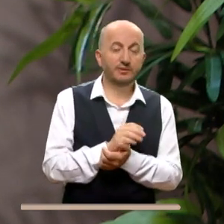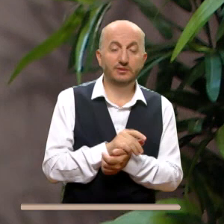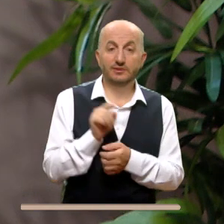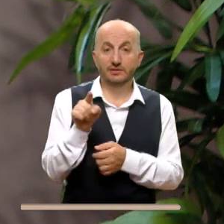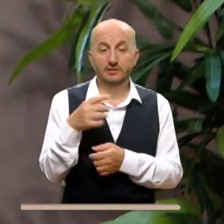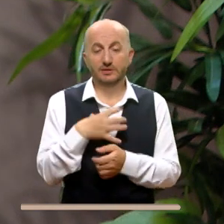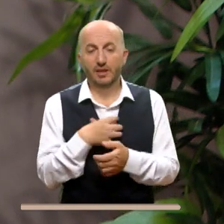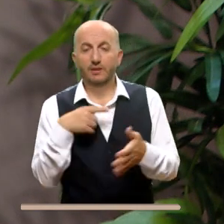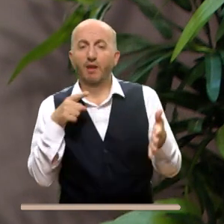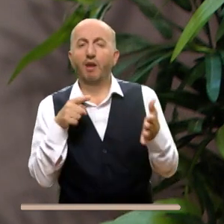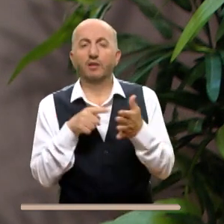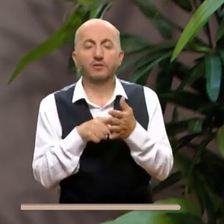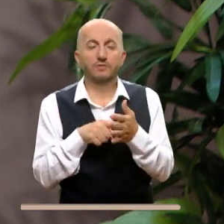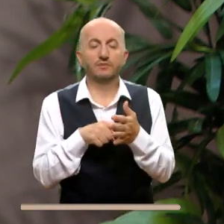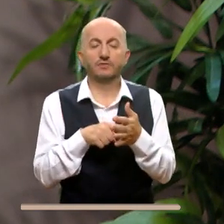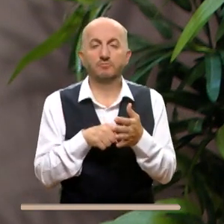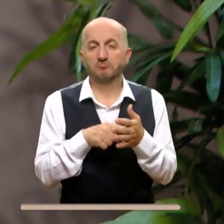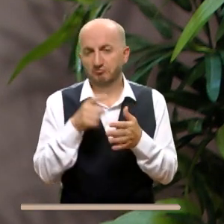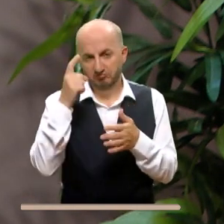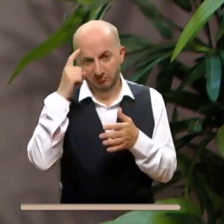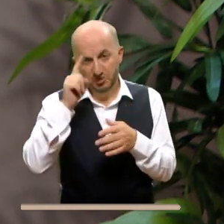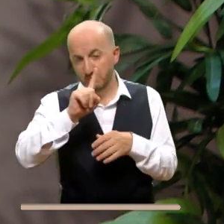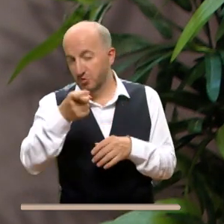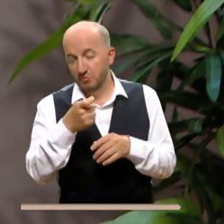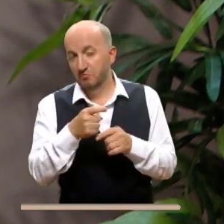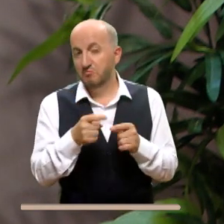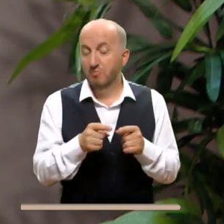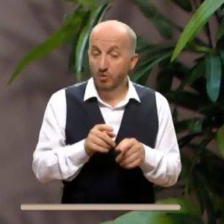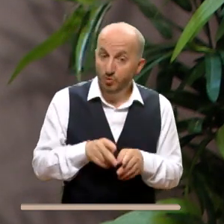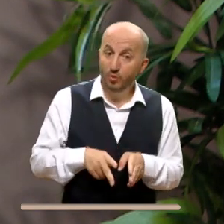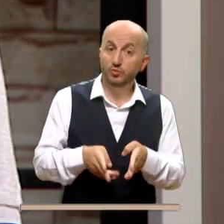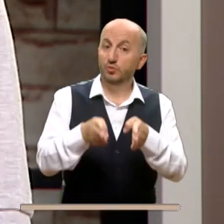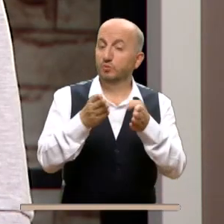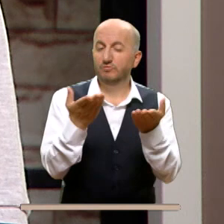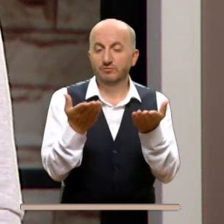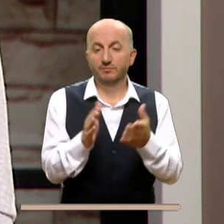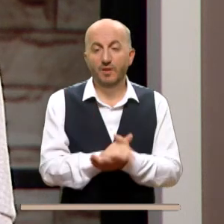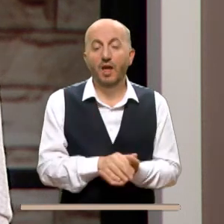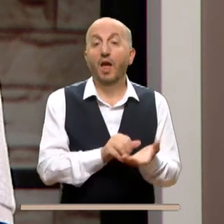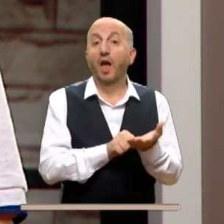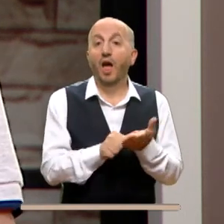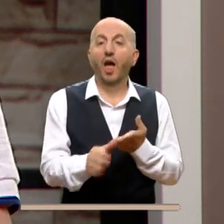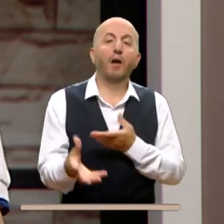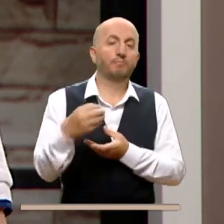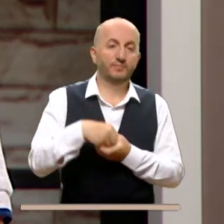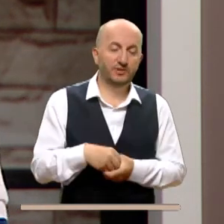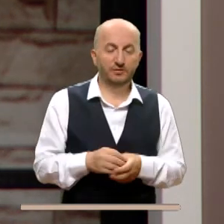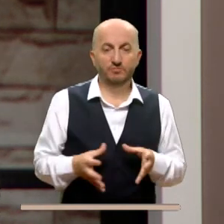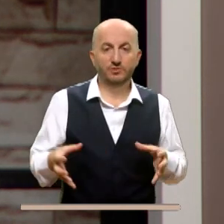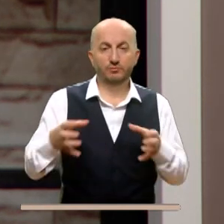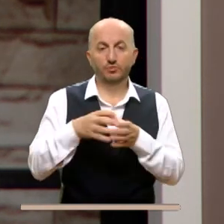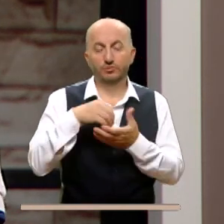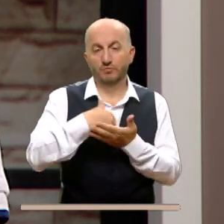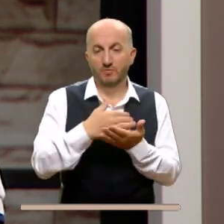senin koyduğun hedefteki o bilgiyi keşfetme serüvenin miydi, neydi? Aslında hepsi. Hepsi bir bütünün